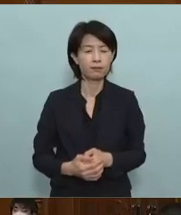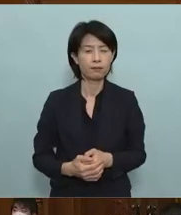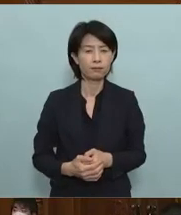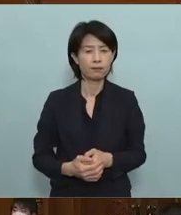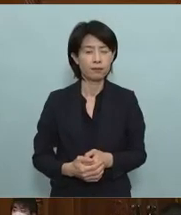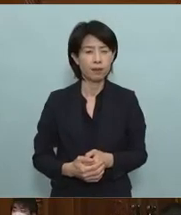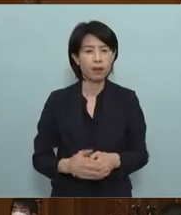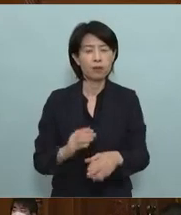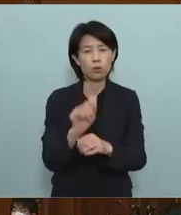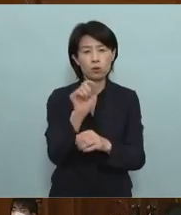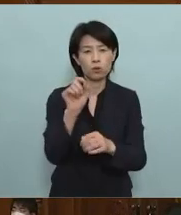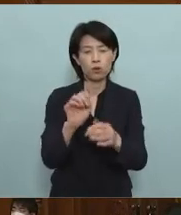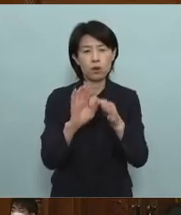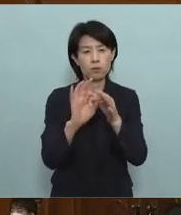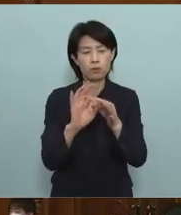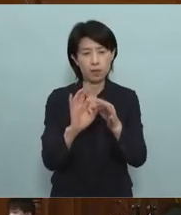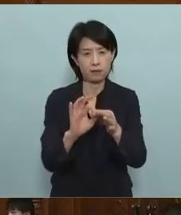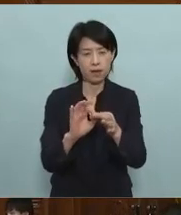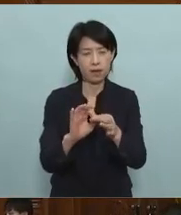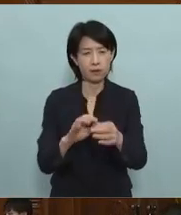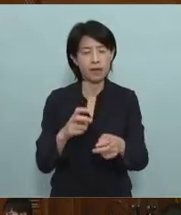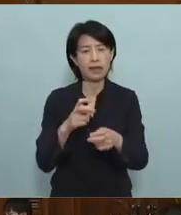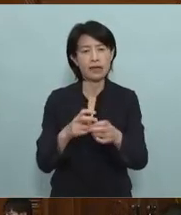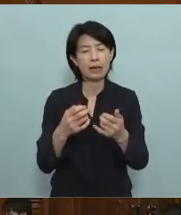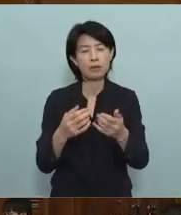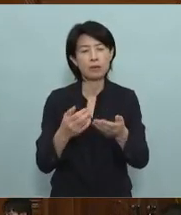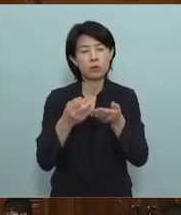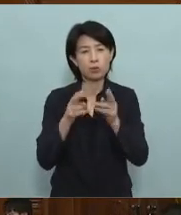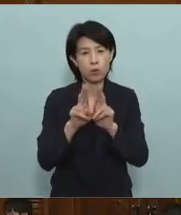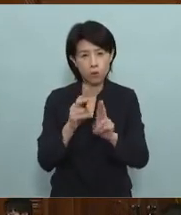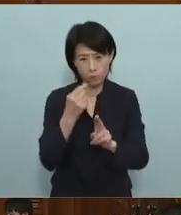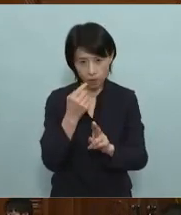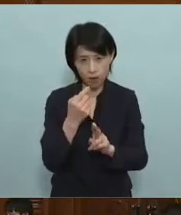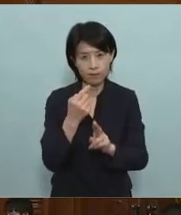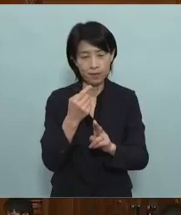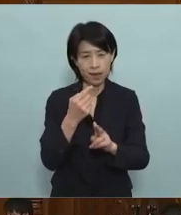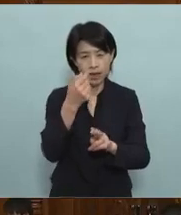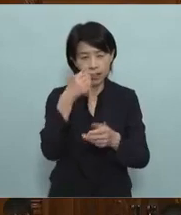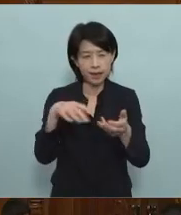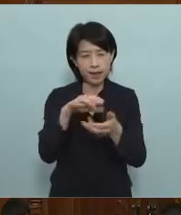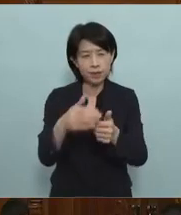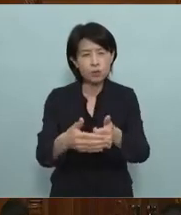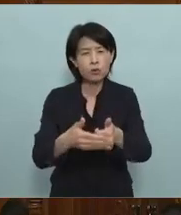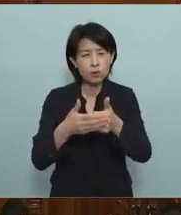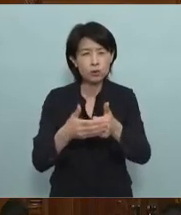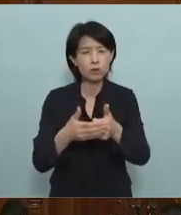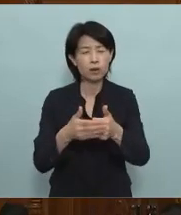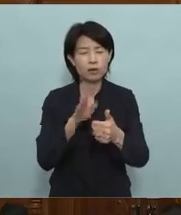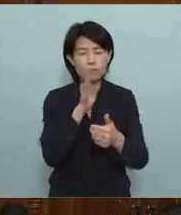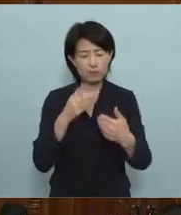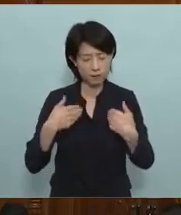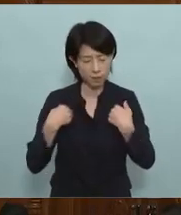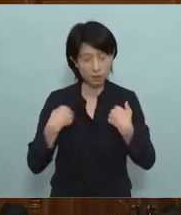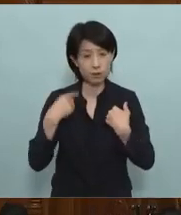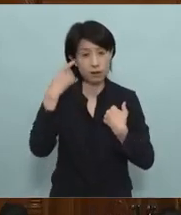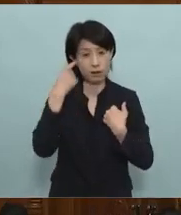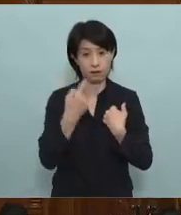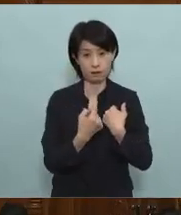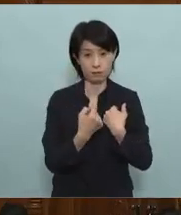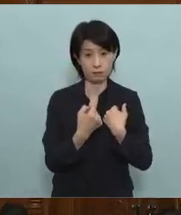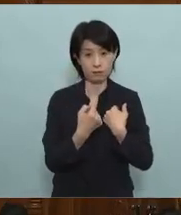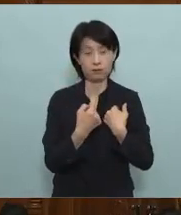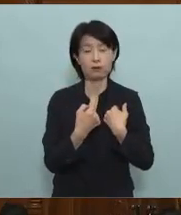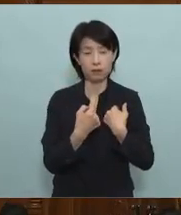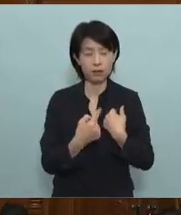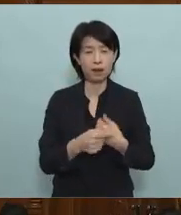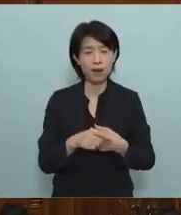統一教会問題について、我が立憲民主党は、何よりも被害者の救済が喫緊の課題であるとの考えのもと、